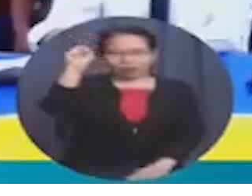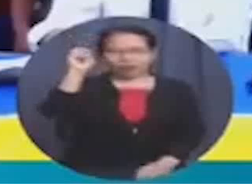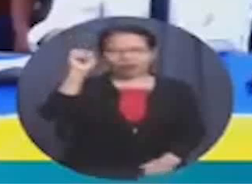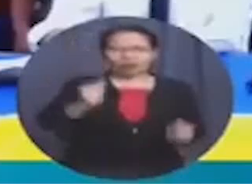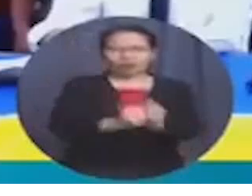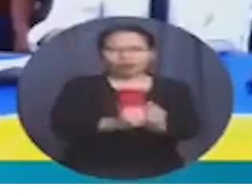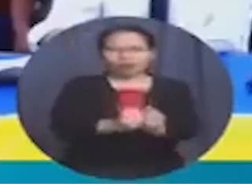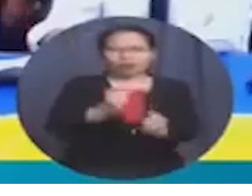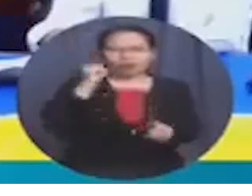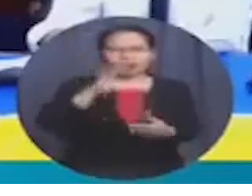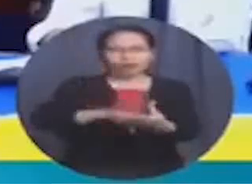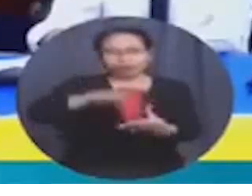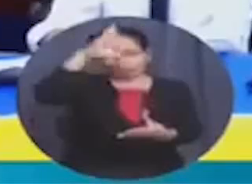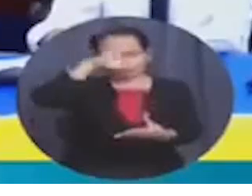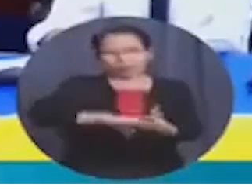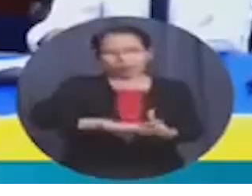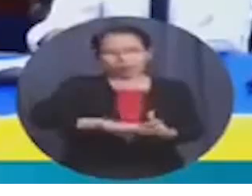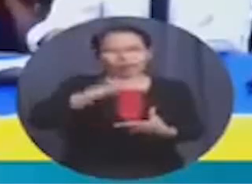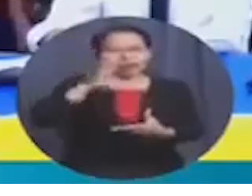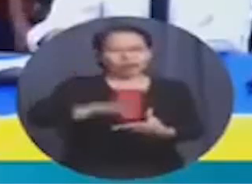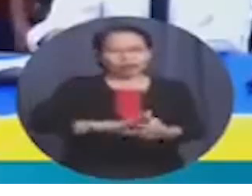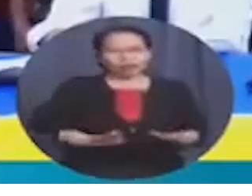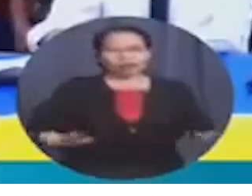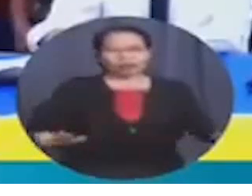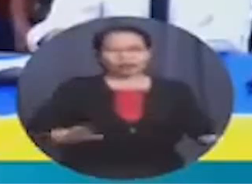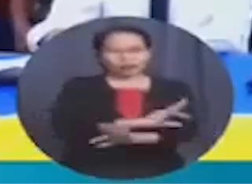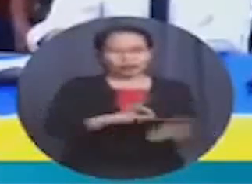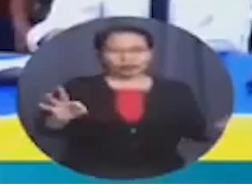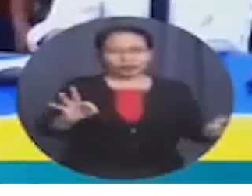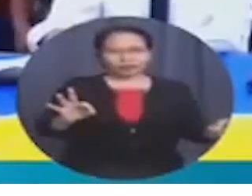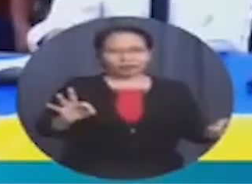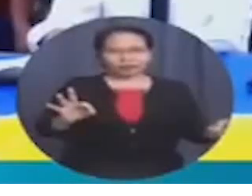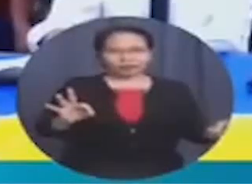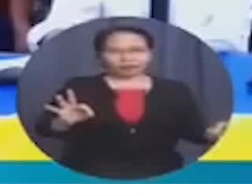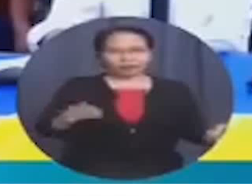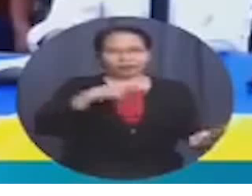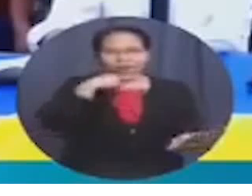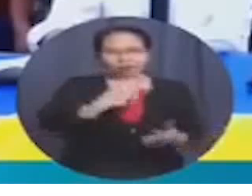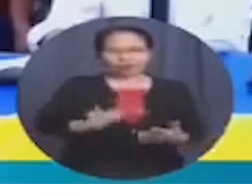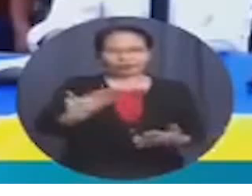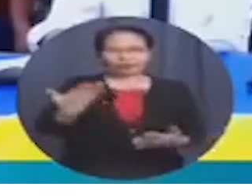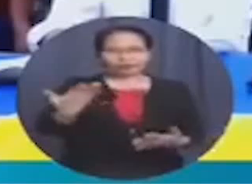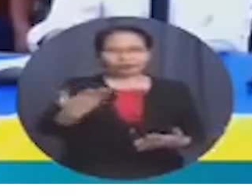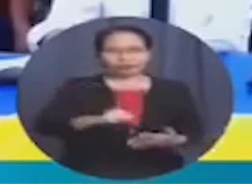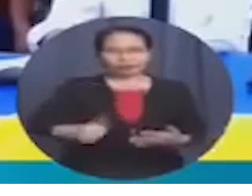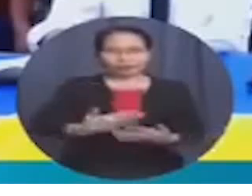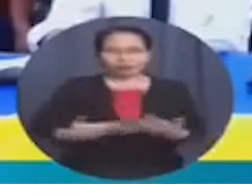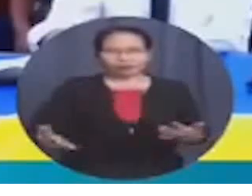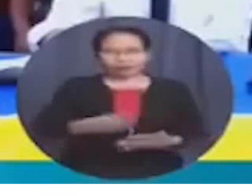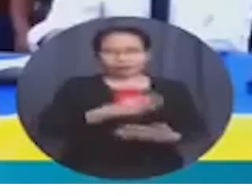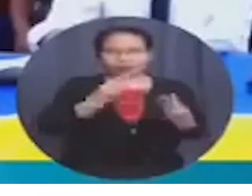may anak ka, wala namang bayad at wala namang gastos. At samahan nawa kayo ng